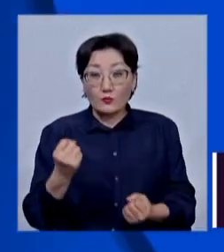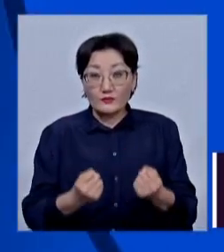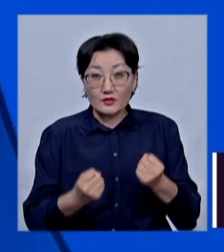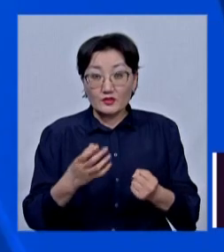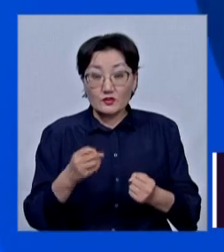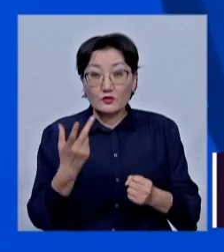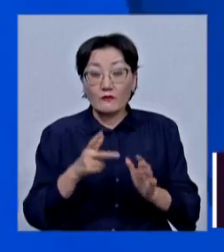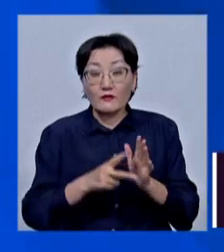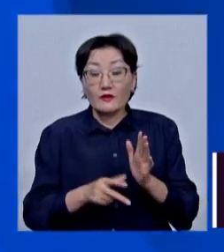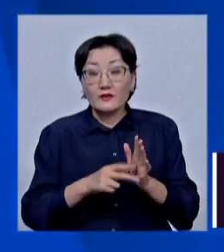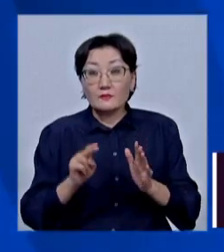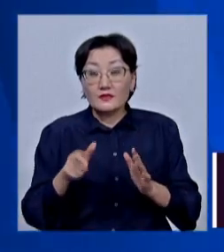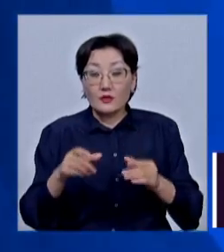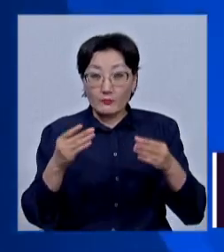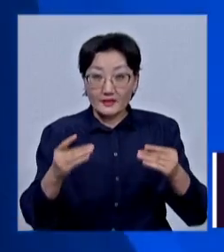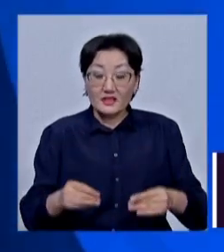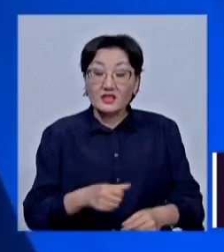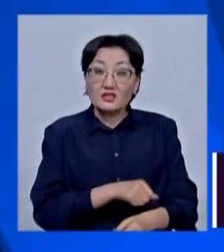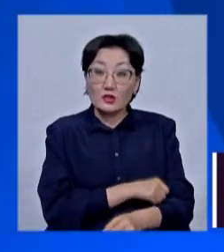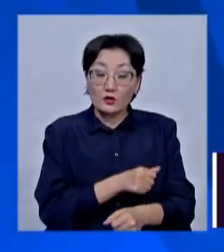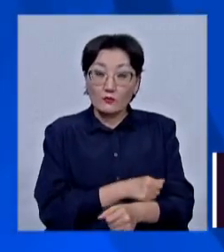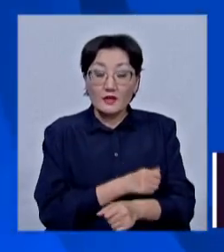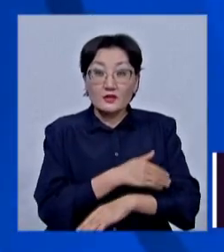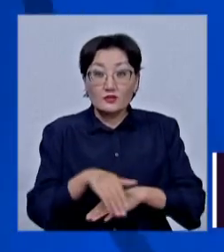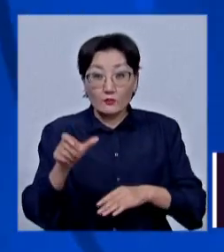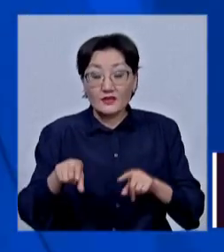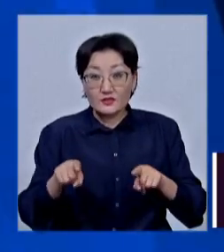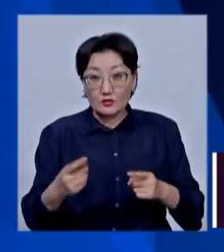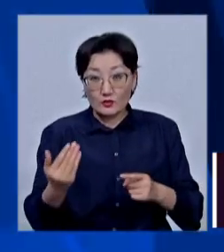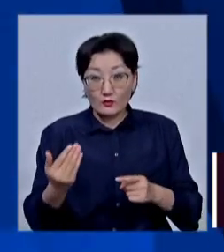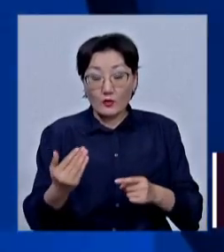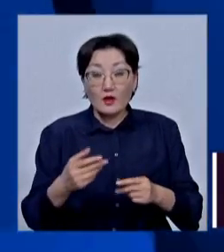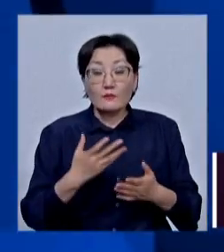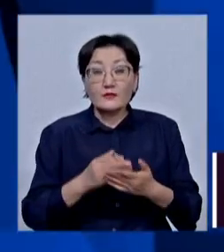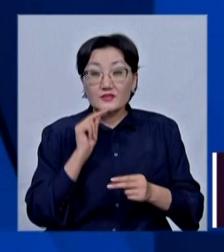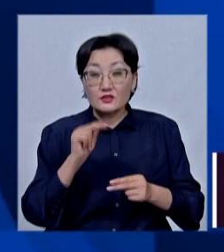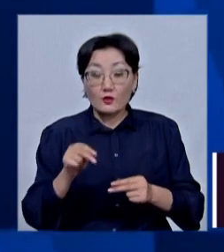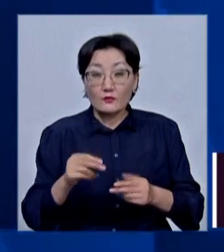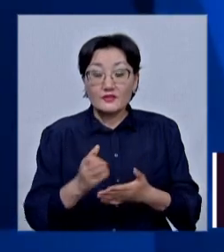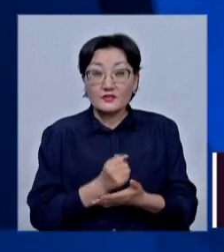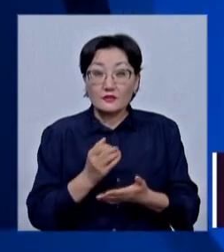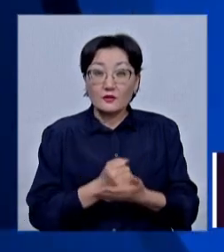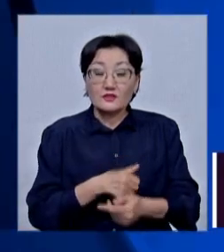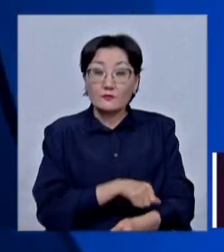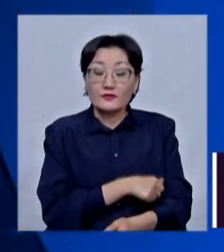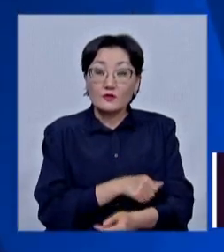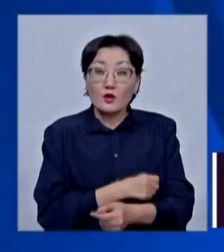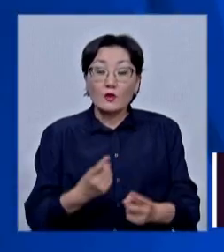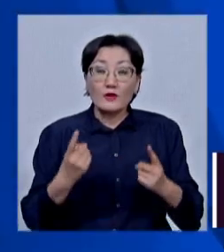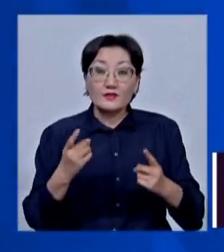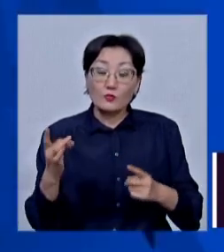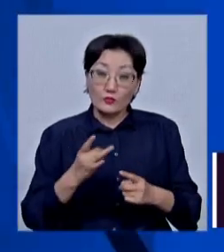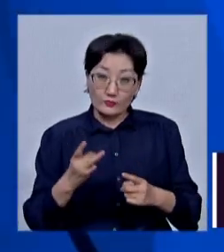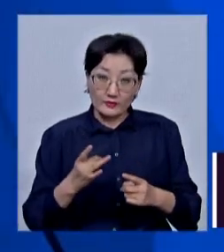покрышек еще 8-килограммовый пакет с наркотиками. Иностранец задержан. Ему предъявлено обвинение за сбыт наркотических средств в особо